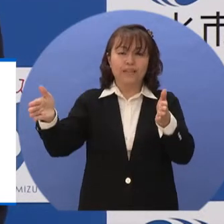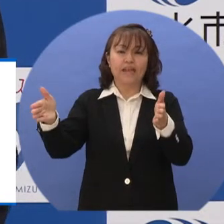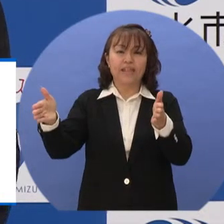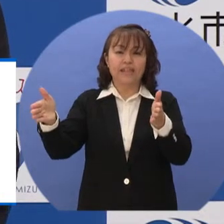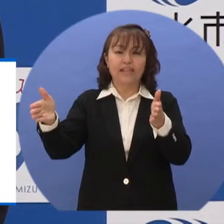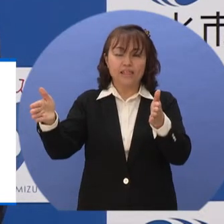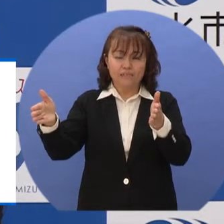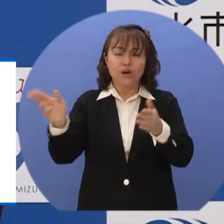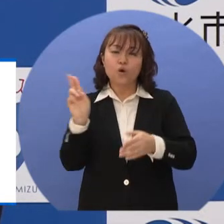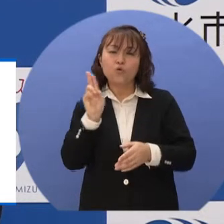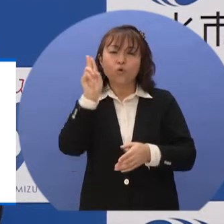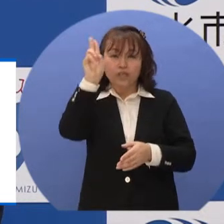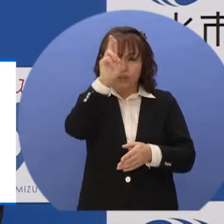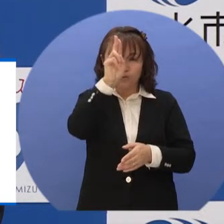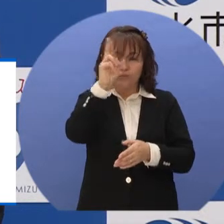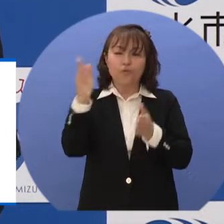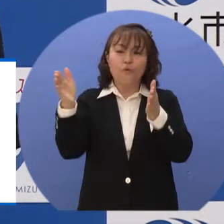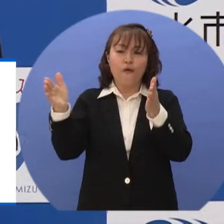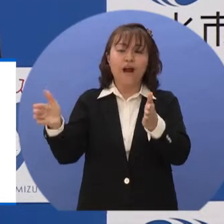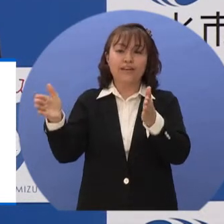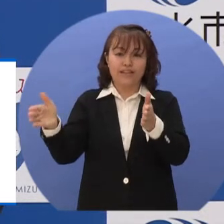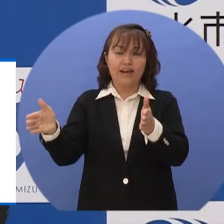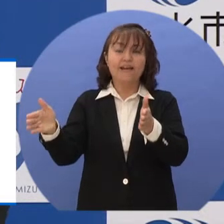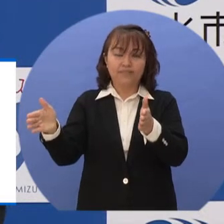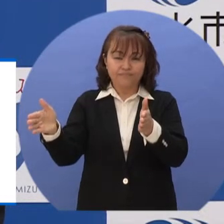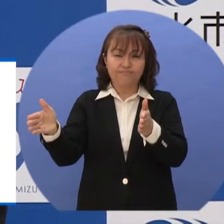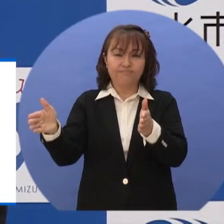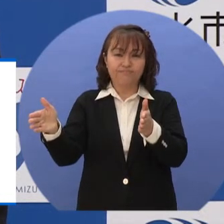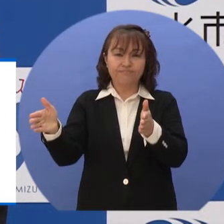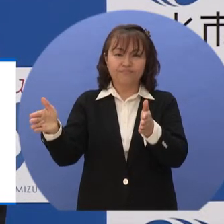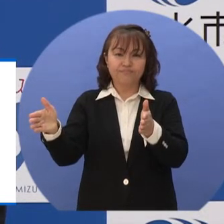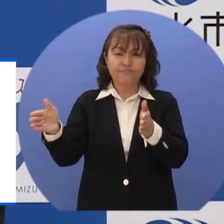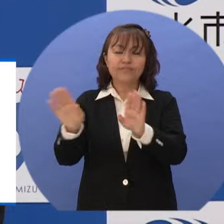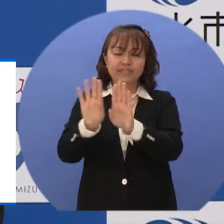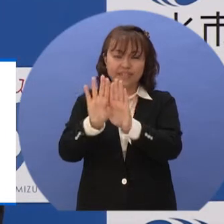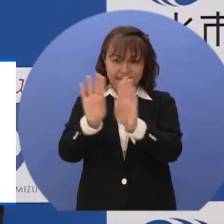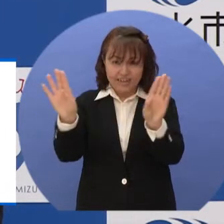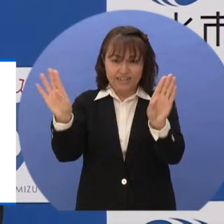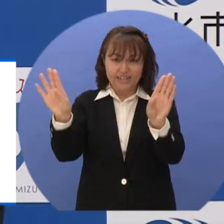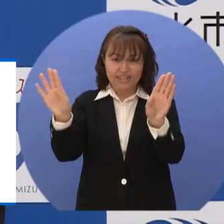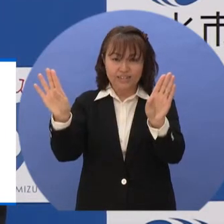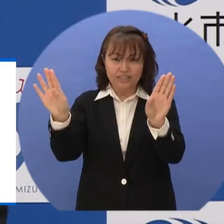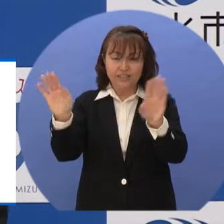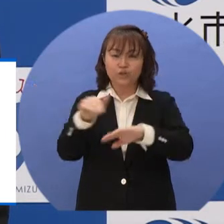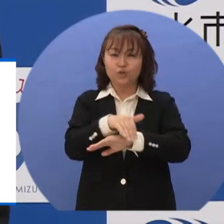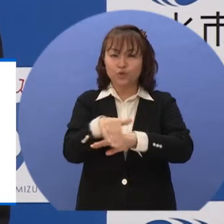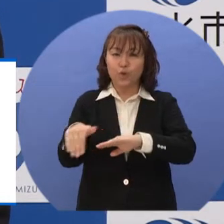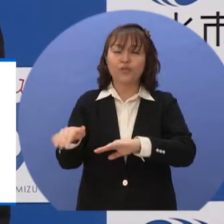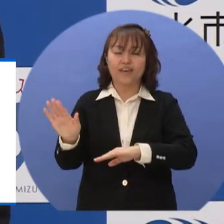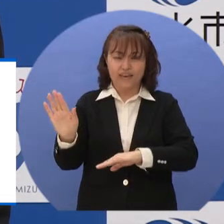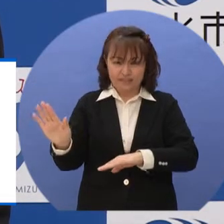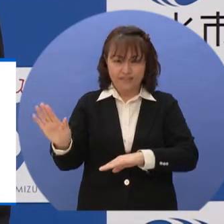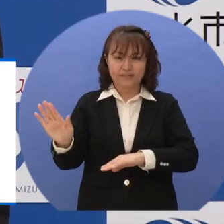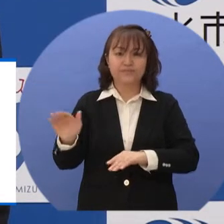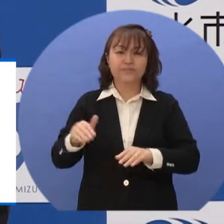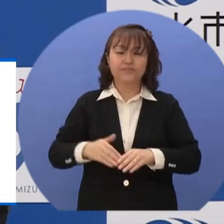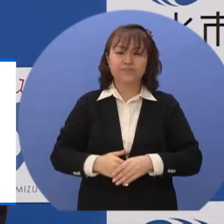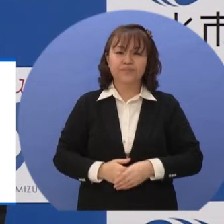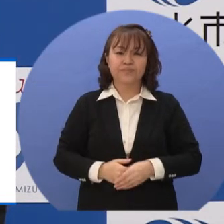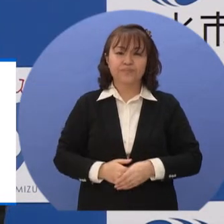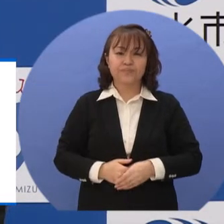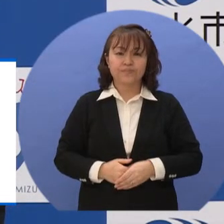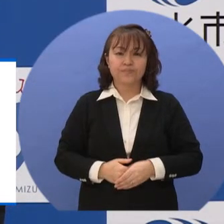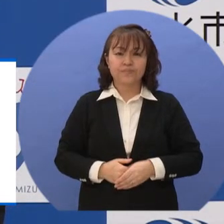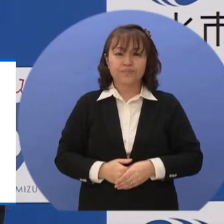中と言いますかえお昼まで朝からお昼までの時間帯の解説ということにさせていただきたいと考えておりますえ